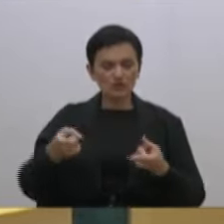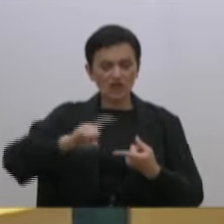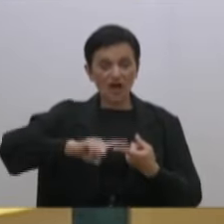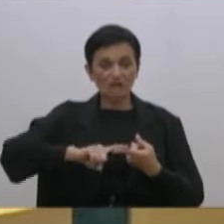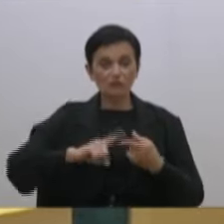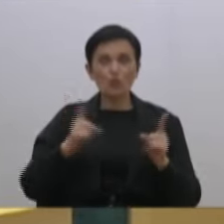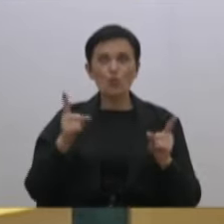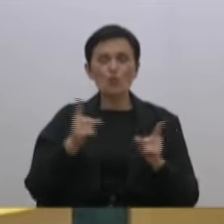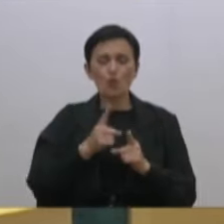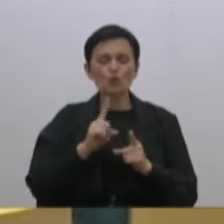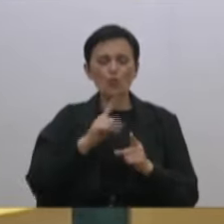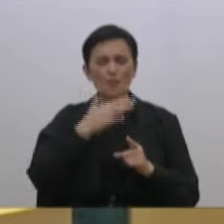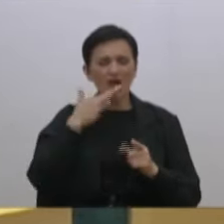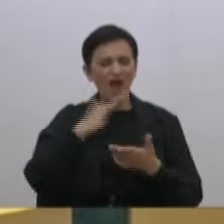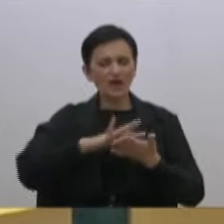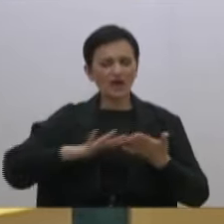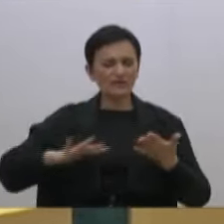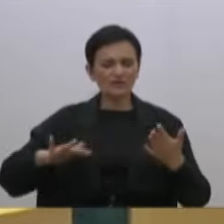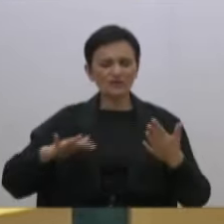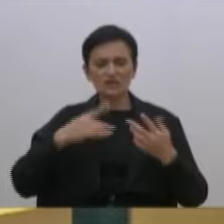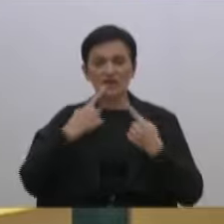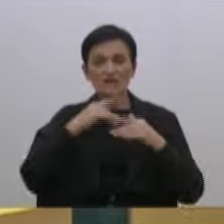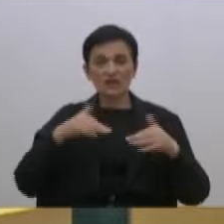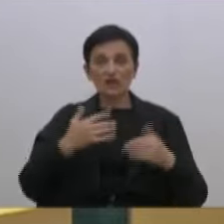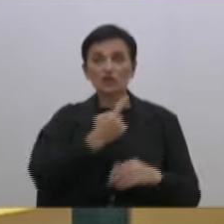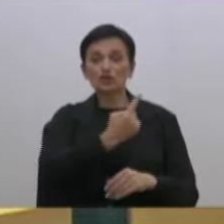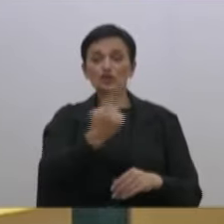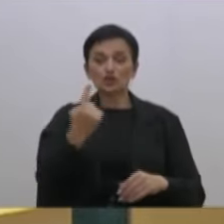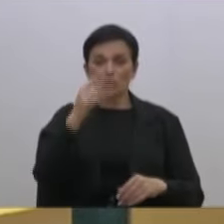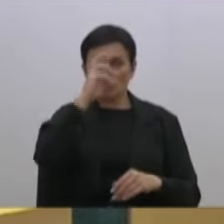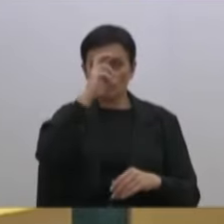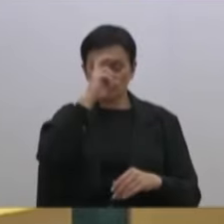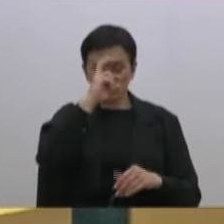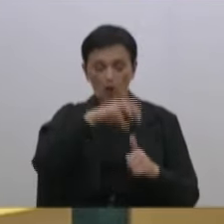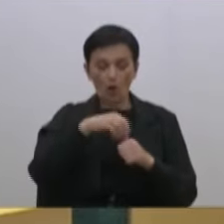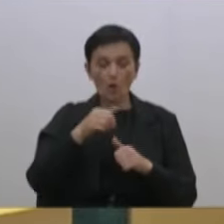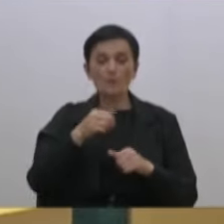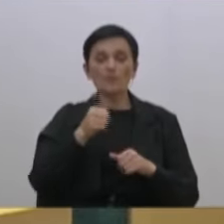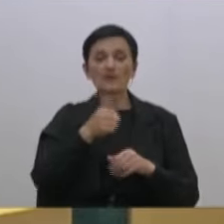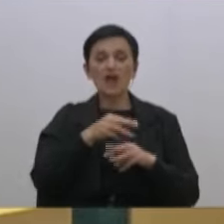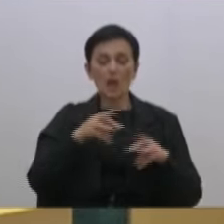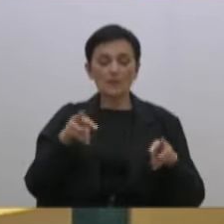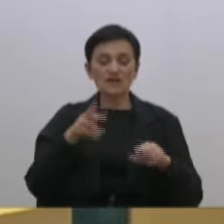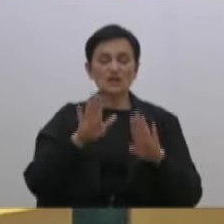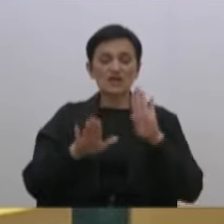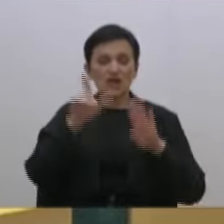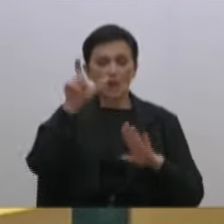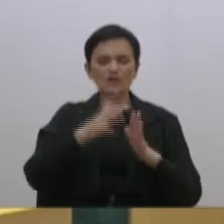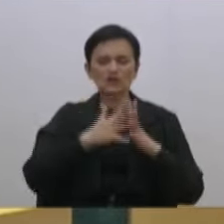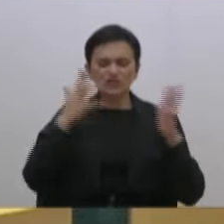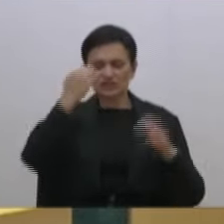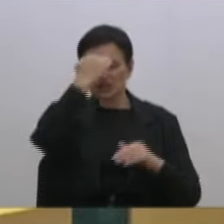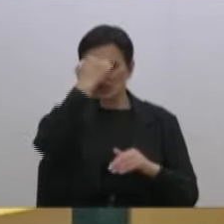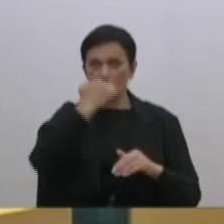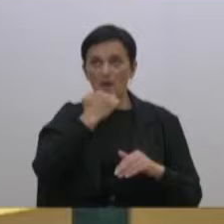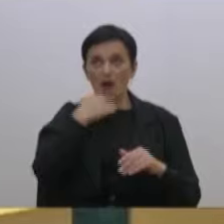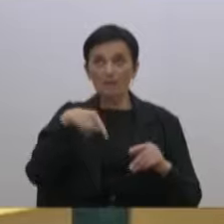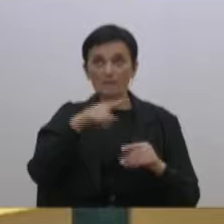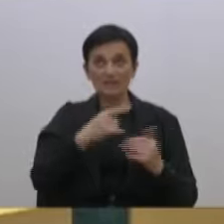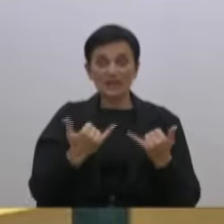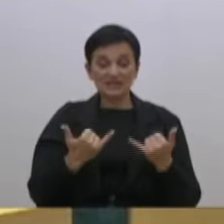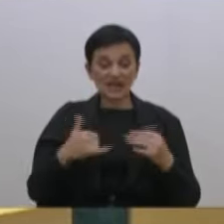მოკლედ ბევრი რო არ გავაგზავნა რომ არ დაგღალოთ თითოეულ მინისტრს, მთავრობის მეთაურის, პრემიერ-მინისტრის ხელმძღვანელობის ძალიან დიდი მადლობა იმისათვის რომ არ არსებობს